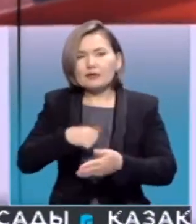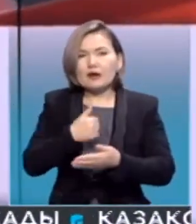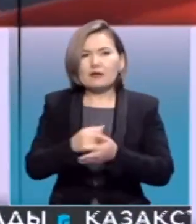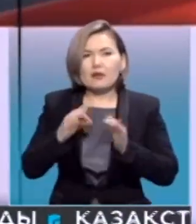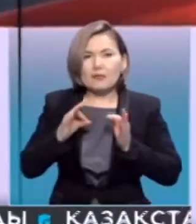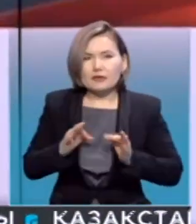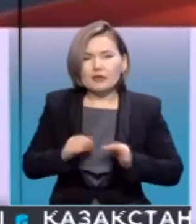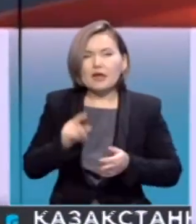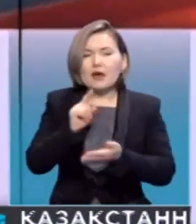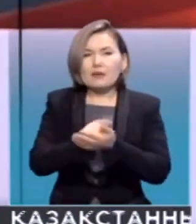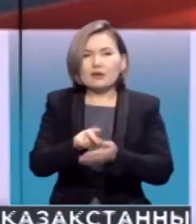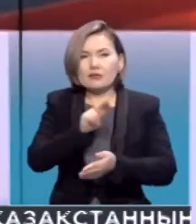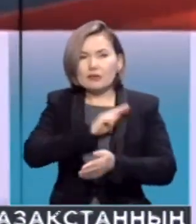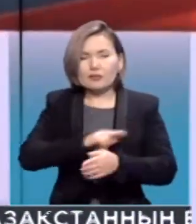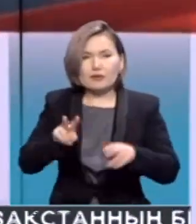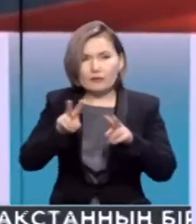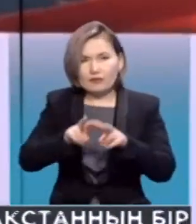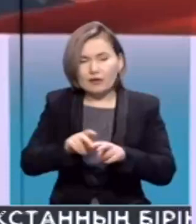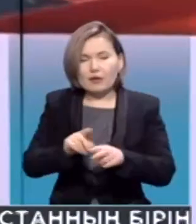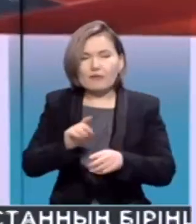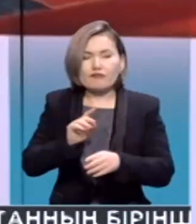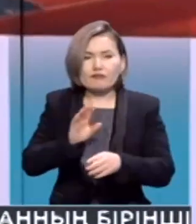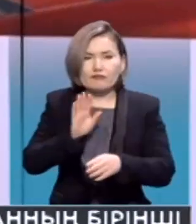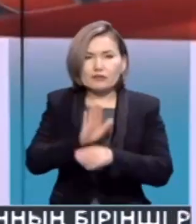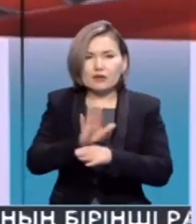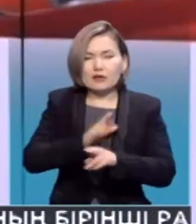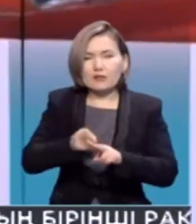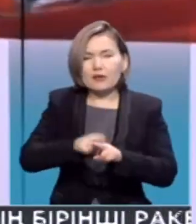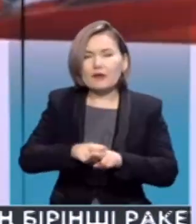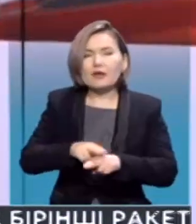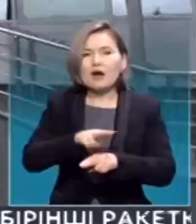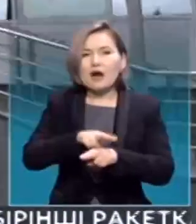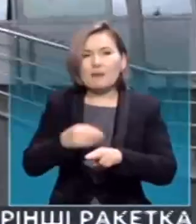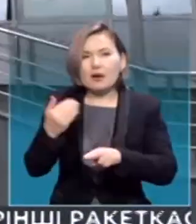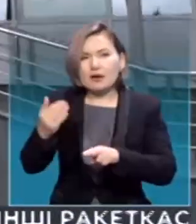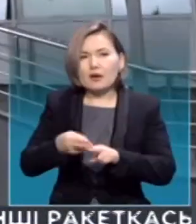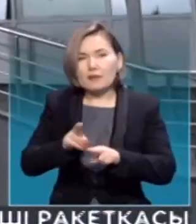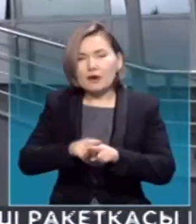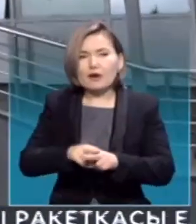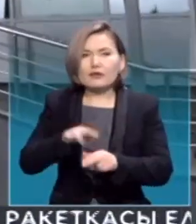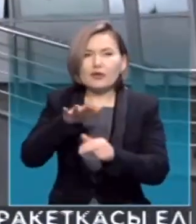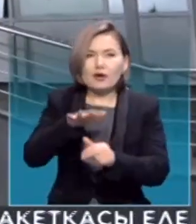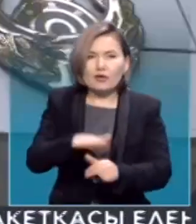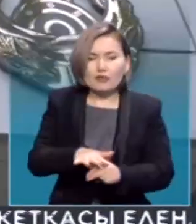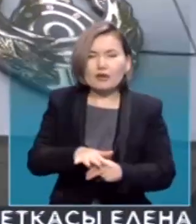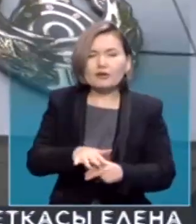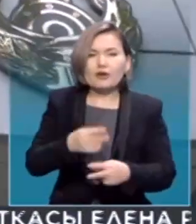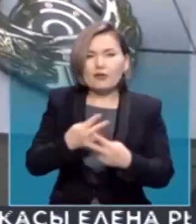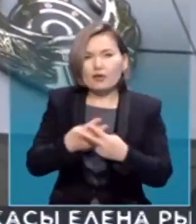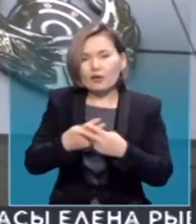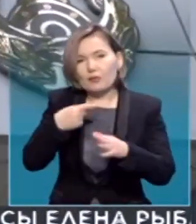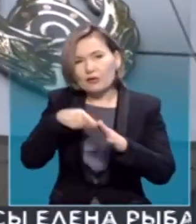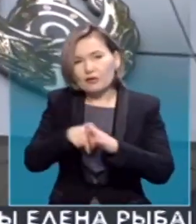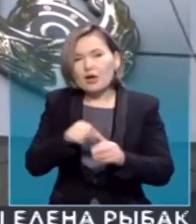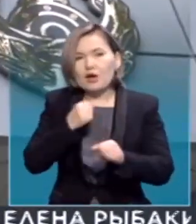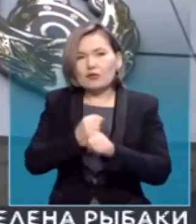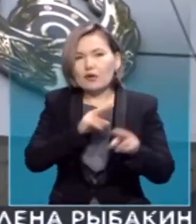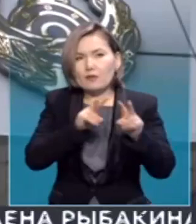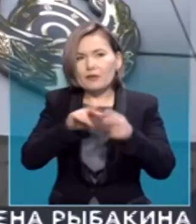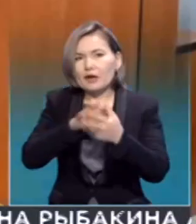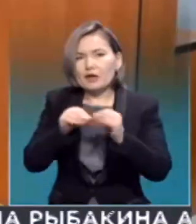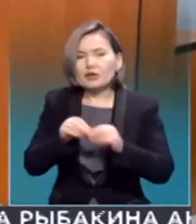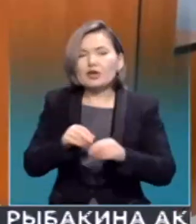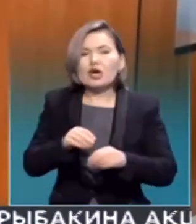бас прокуратураға міндеттеген еді. Бір жыл ішінде құқық қорғау органдары қылмыстық қудалау орындарында бақылауды күшейтті. Мәселен,